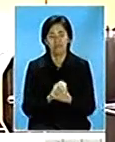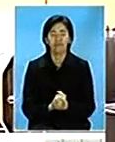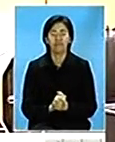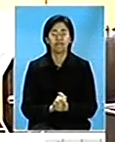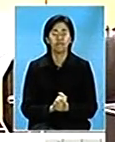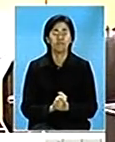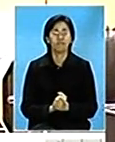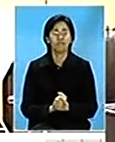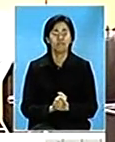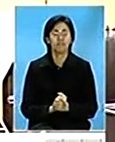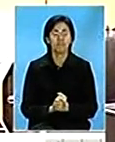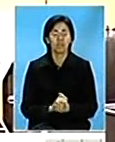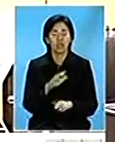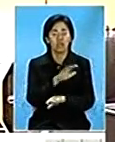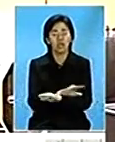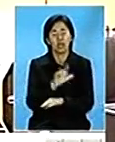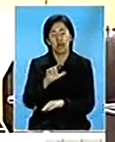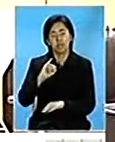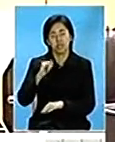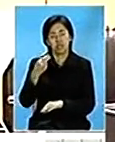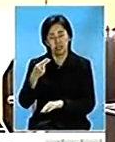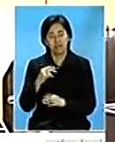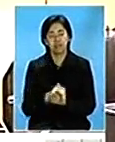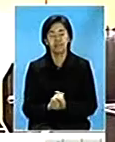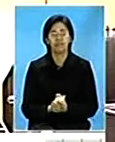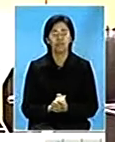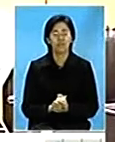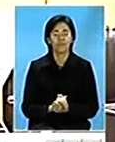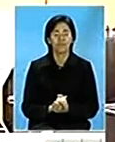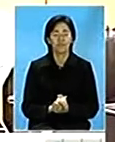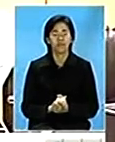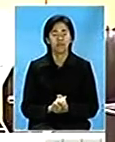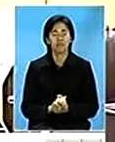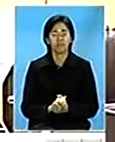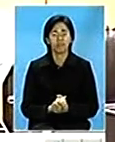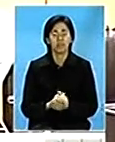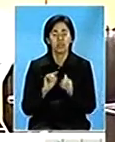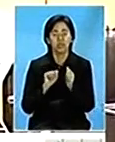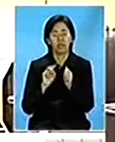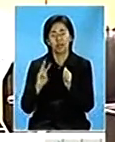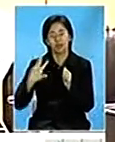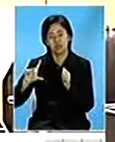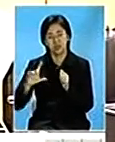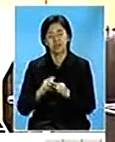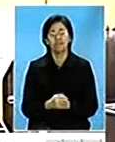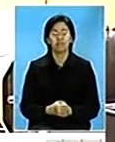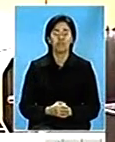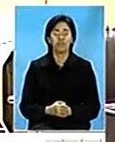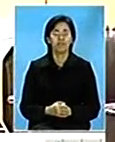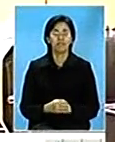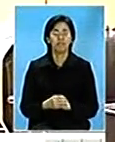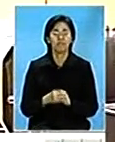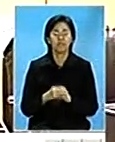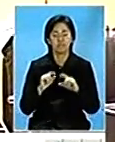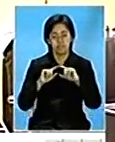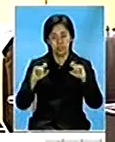ณ์แยกลำจังหันตำบลบ้านปรึก อำเภอวิเชียรบุรีจังหวัดเพชร